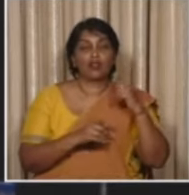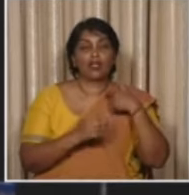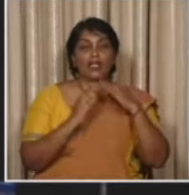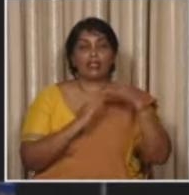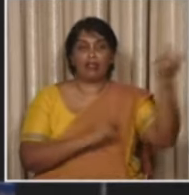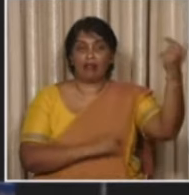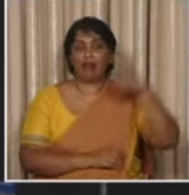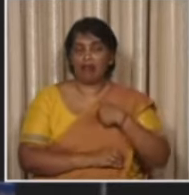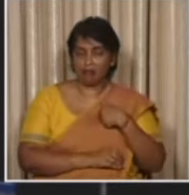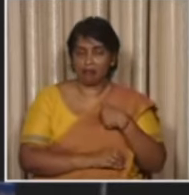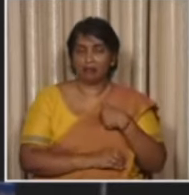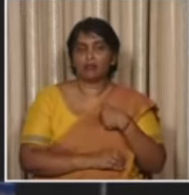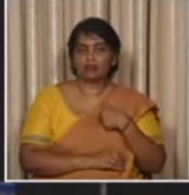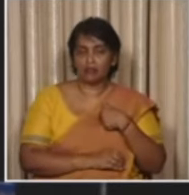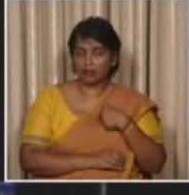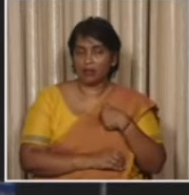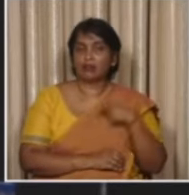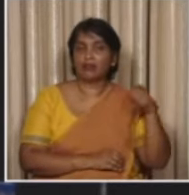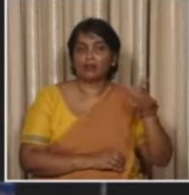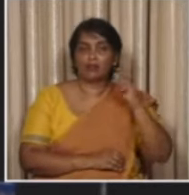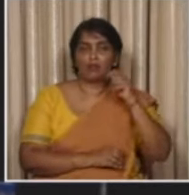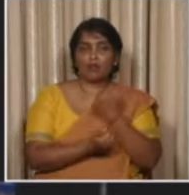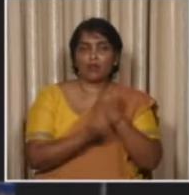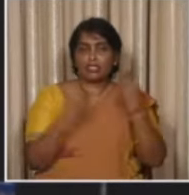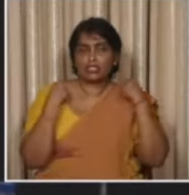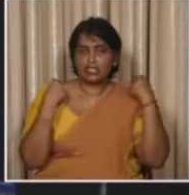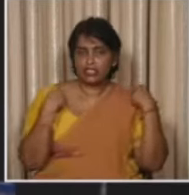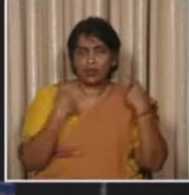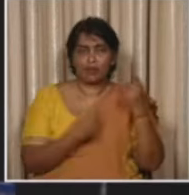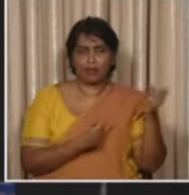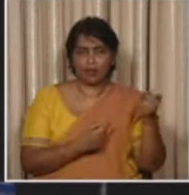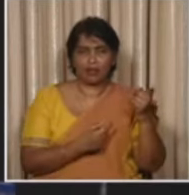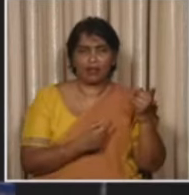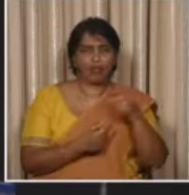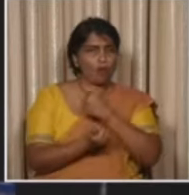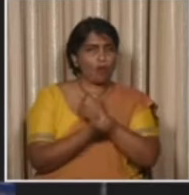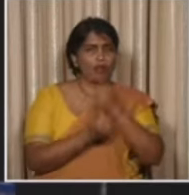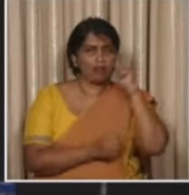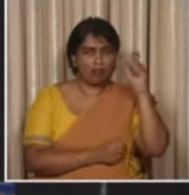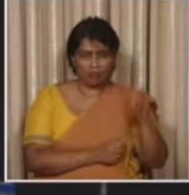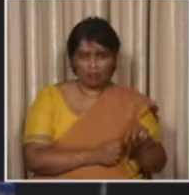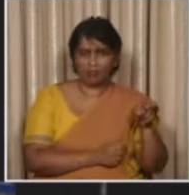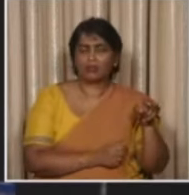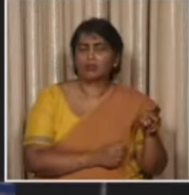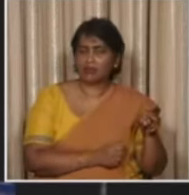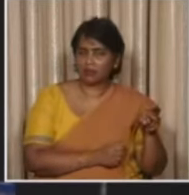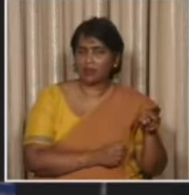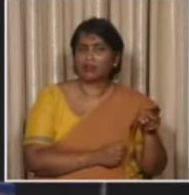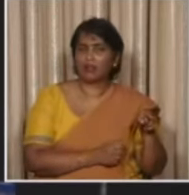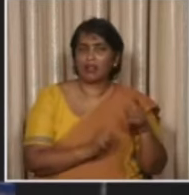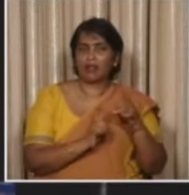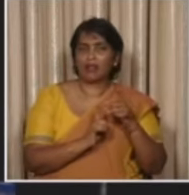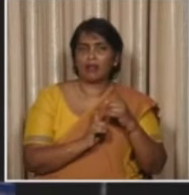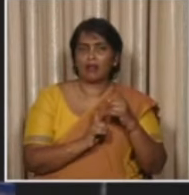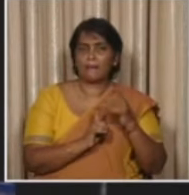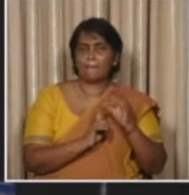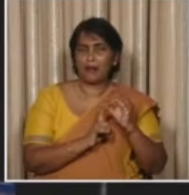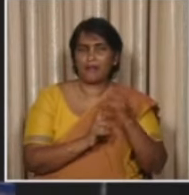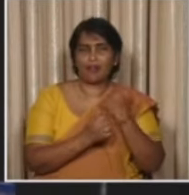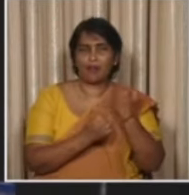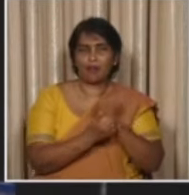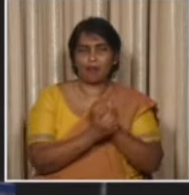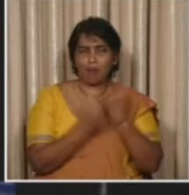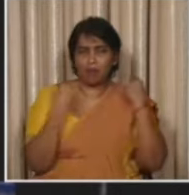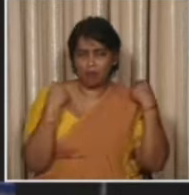කියලා. එතකොට මේ නිලධාරියාට මේ විශ්‍රාමික පොලිස් නිලධාරියාට මේ පෞද්ගලික ආරක්ෂක නිලධාරියාට